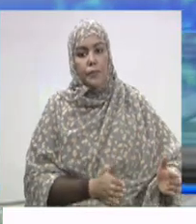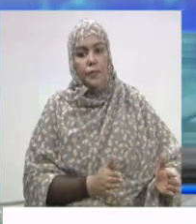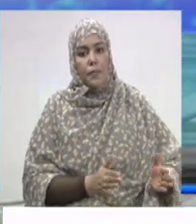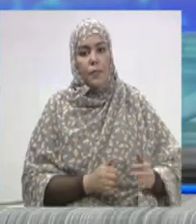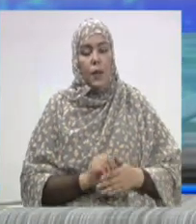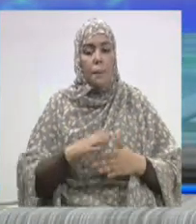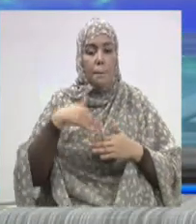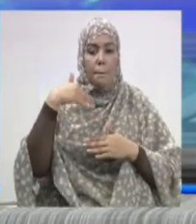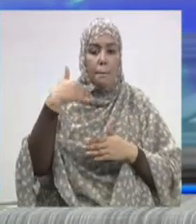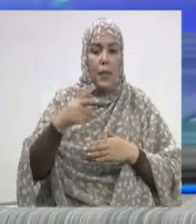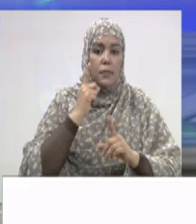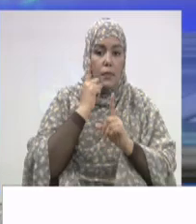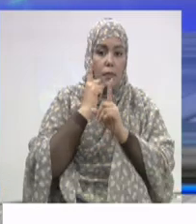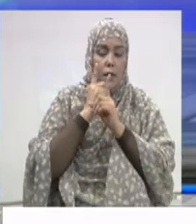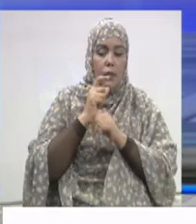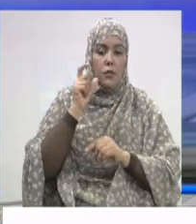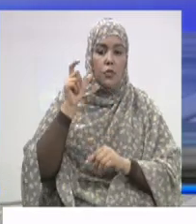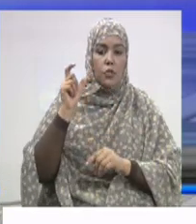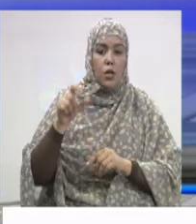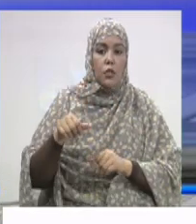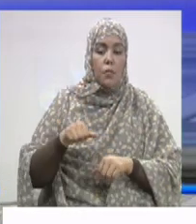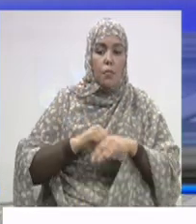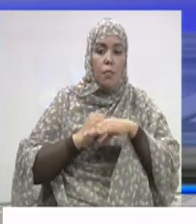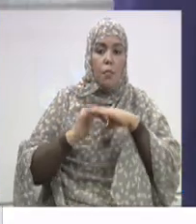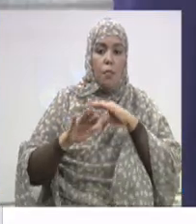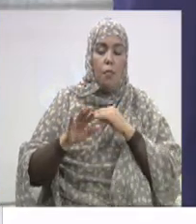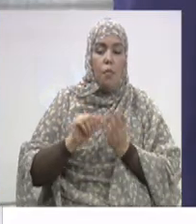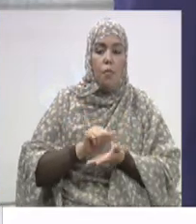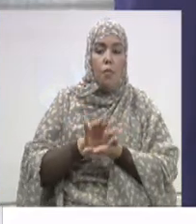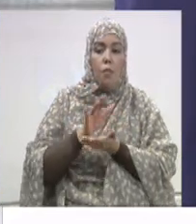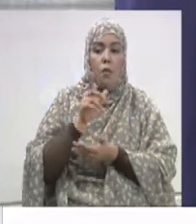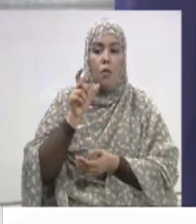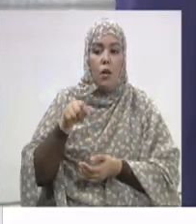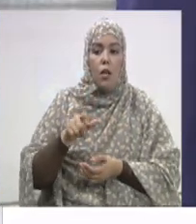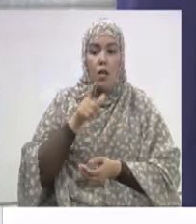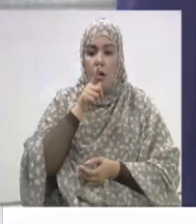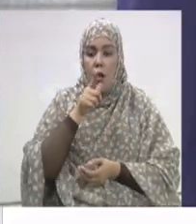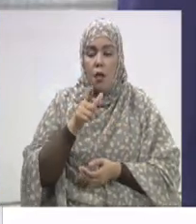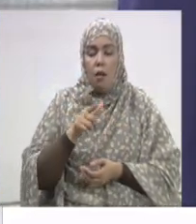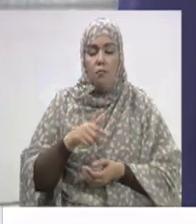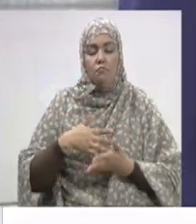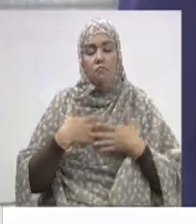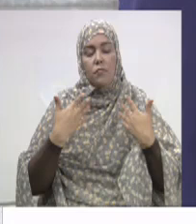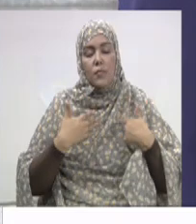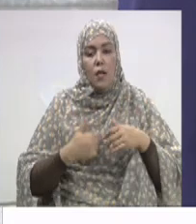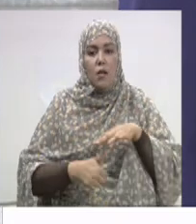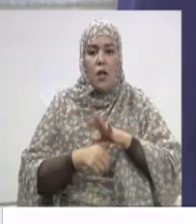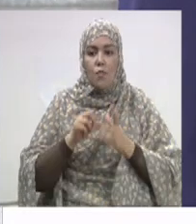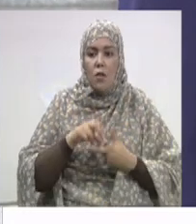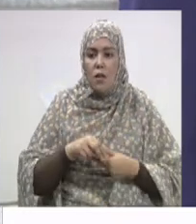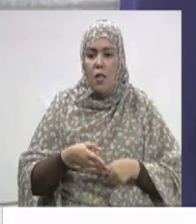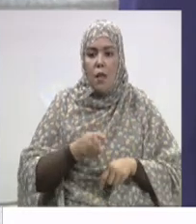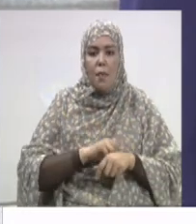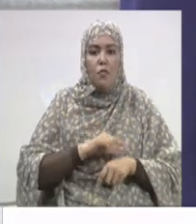وبعد اللقاء عرب المبعوث الخاص البوركينابي عن امتنانه لفخامه رئيس الجمهوريه وللشعب الموريتاني على كرم الضياف الذي